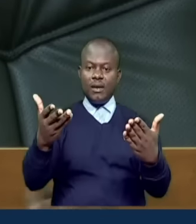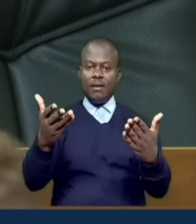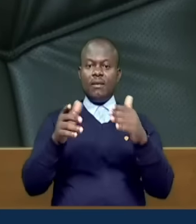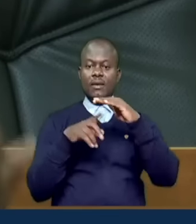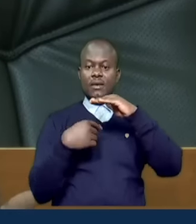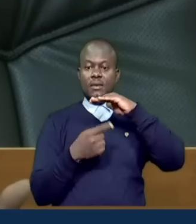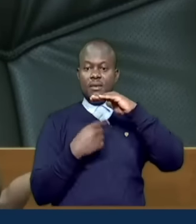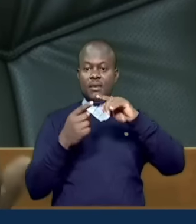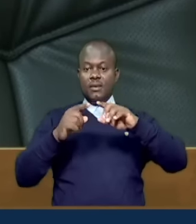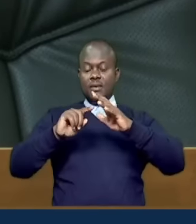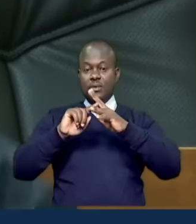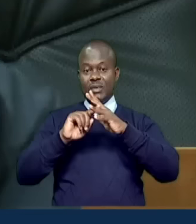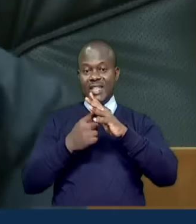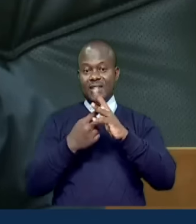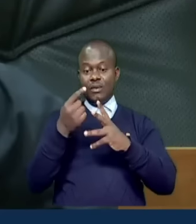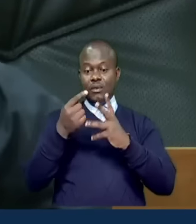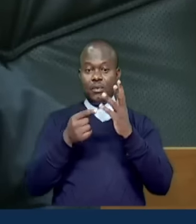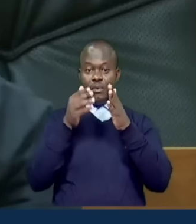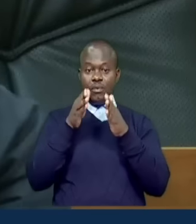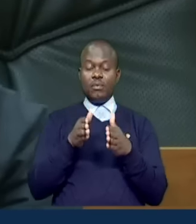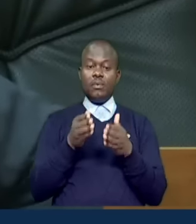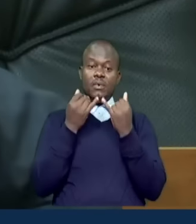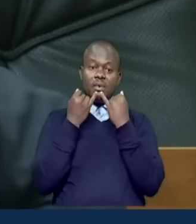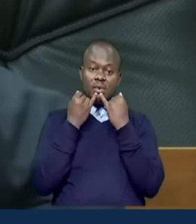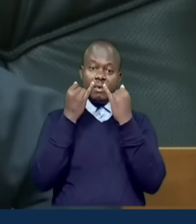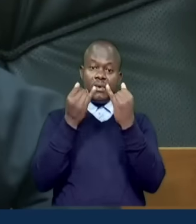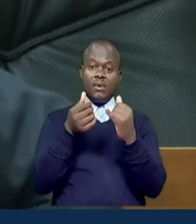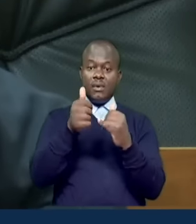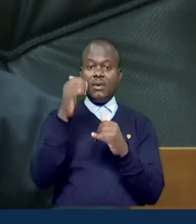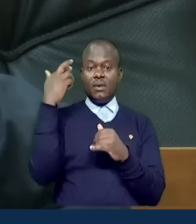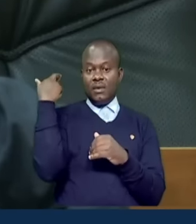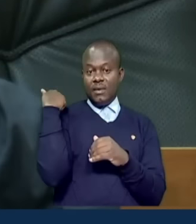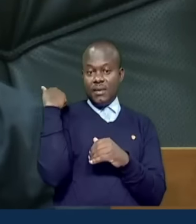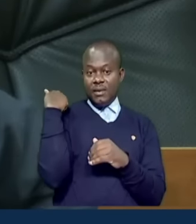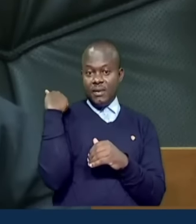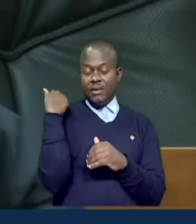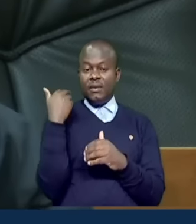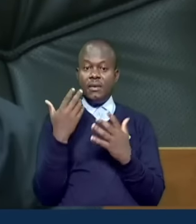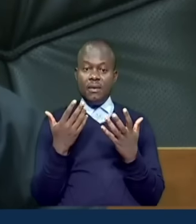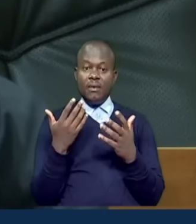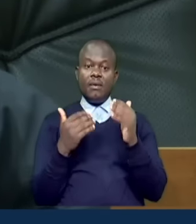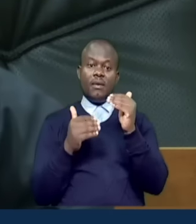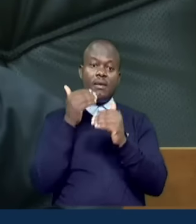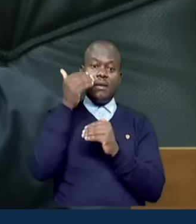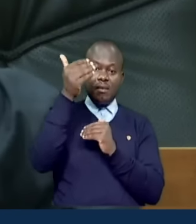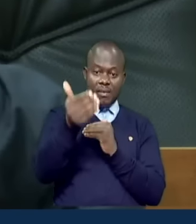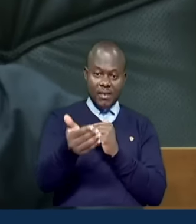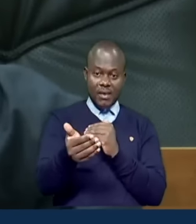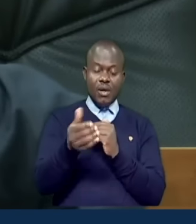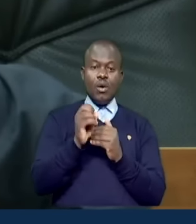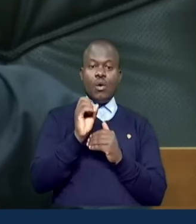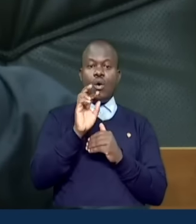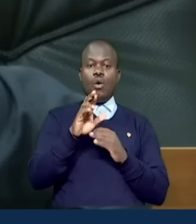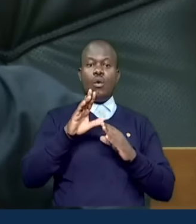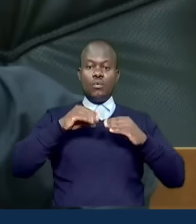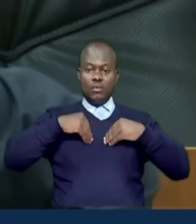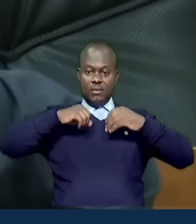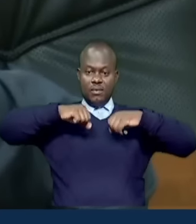stati ruhere kujyo umuntu aba yageje kuri urwego rw'ubujurire hanyuma cyangwa